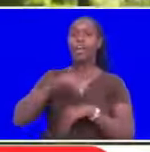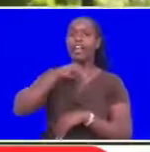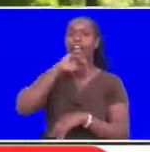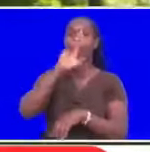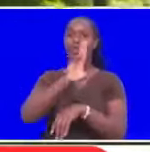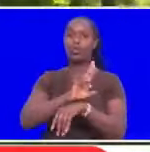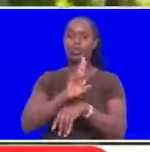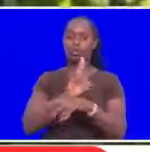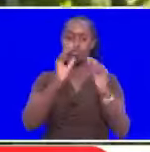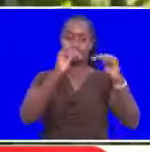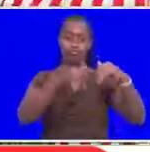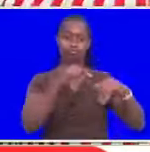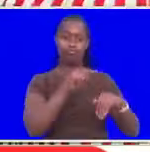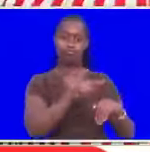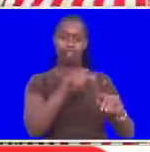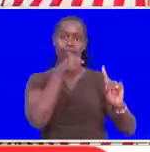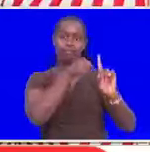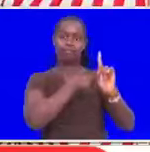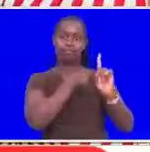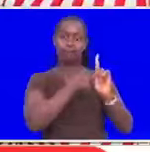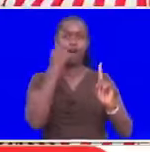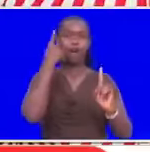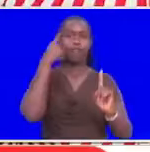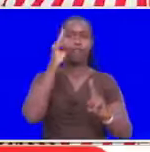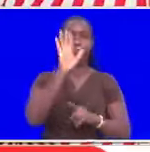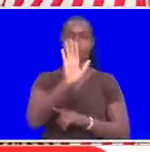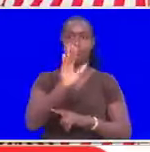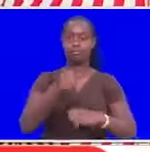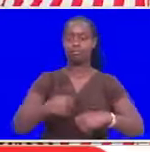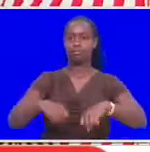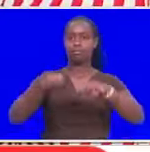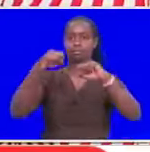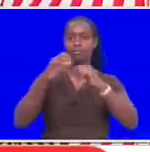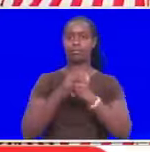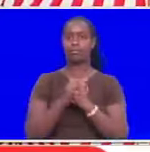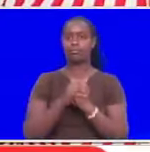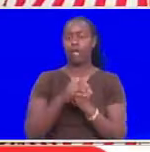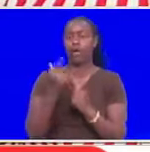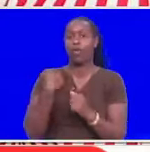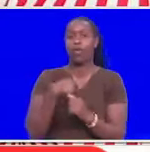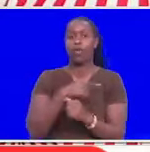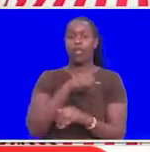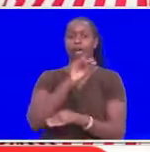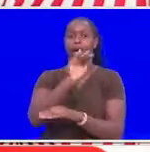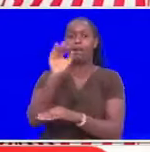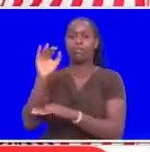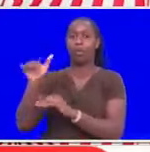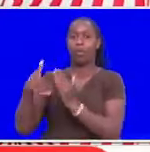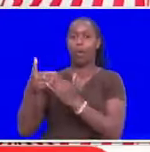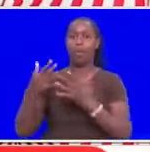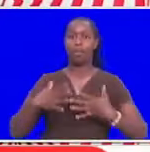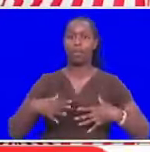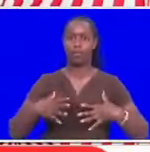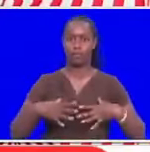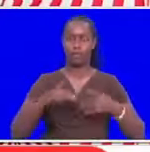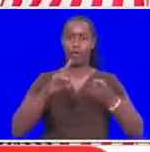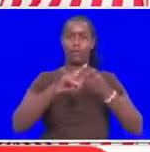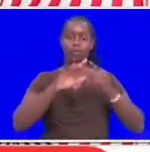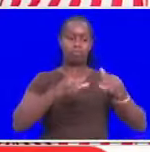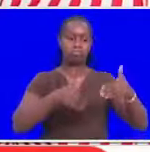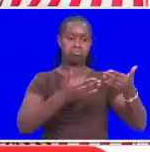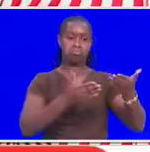kujipigia debe kupata wadhifa huo. We call on all our compatriots to give bipartisan